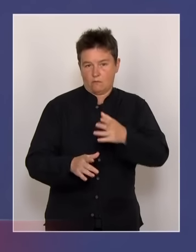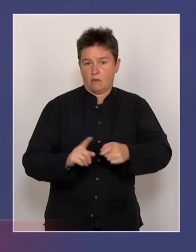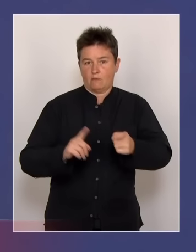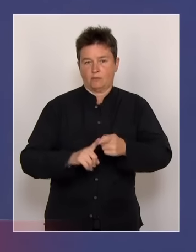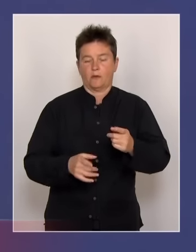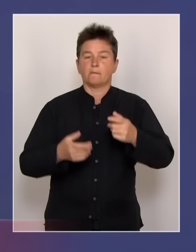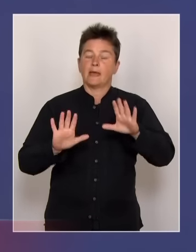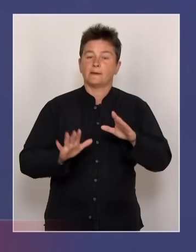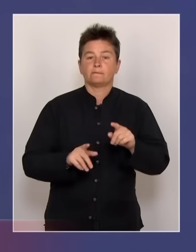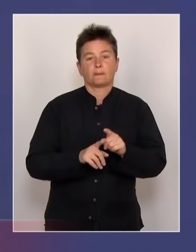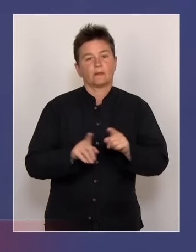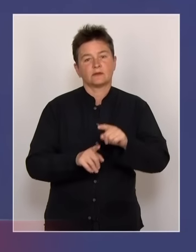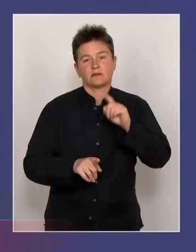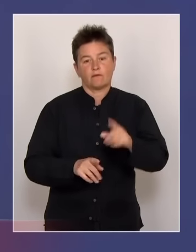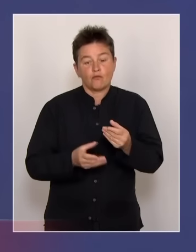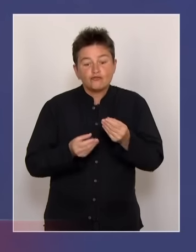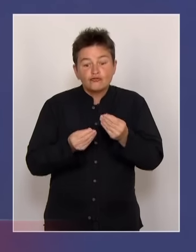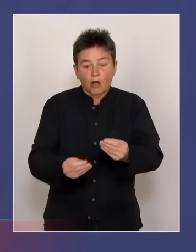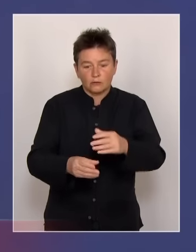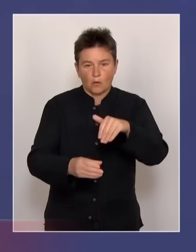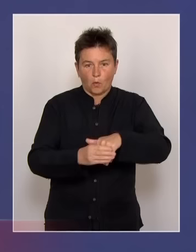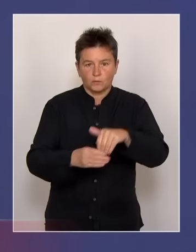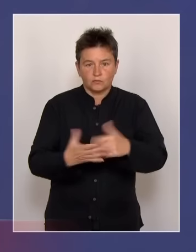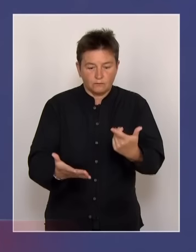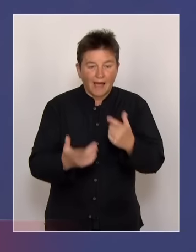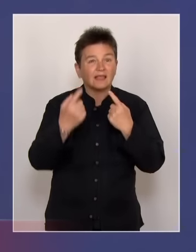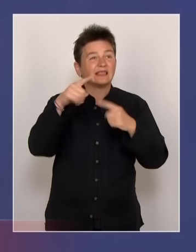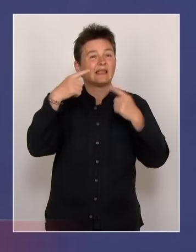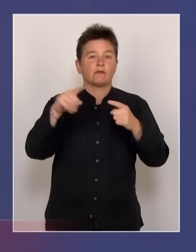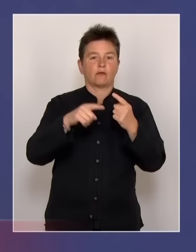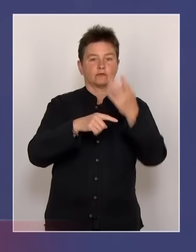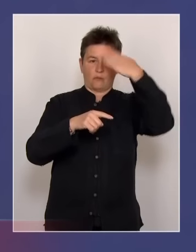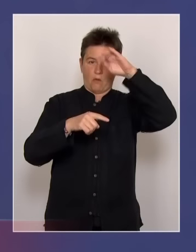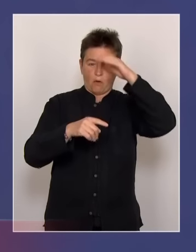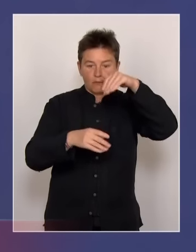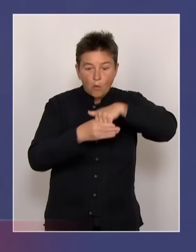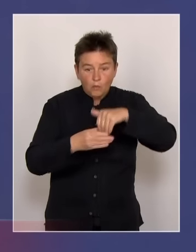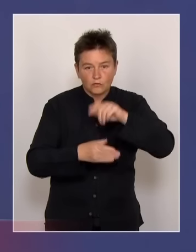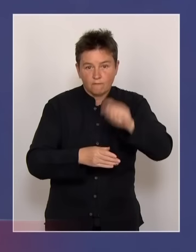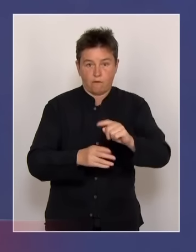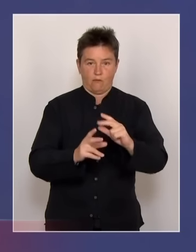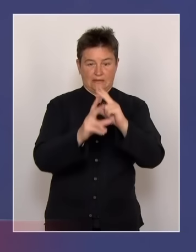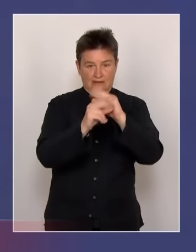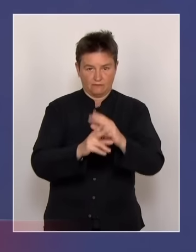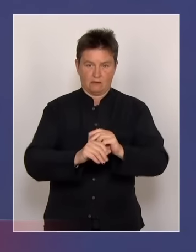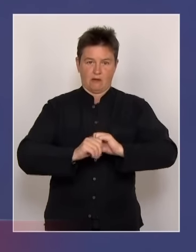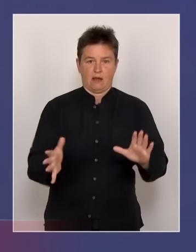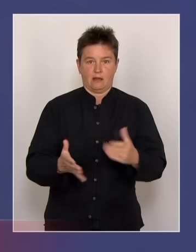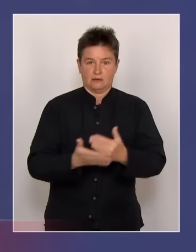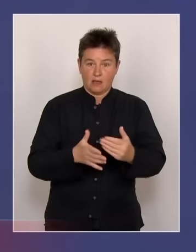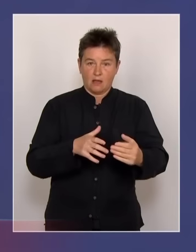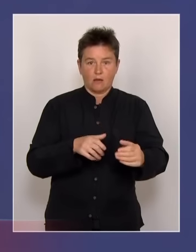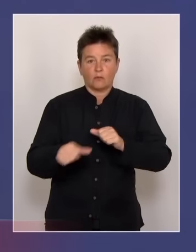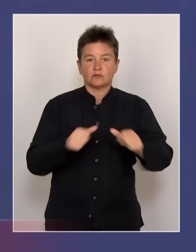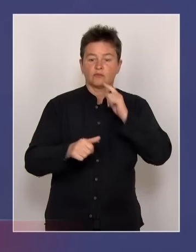mais il nous faut donner un contenu à ce qu'est cette défense crédible de l'Europe, qui est la condition même pour rebâtir un